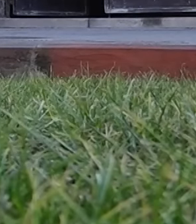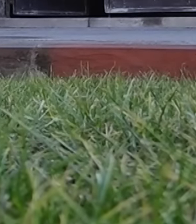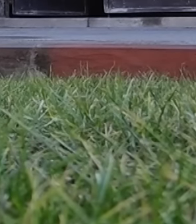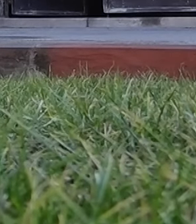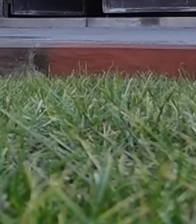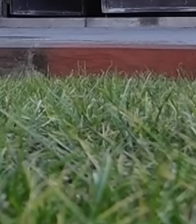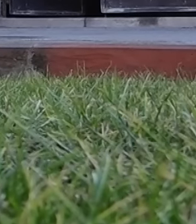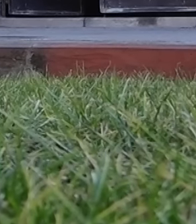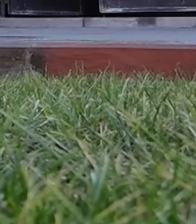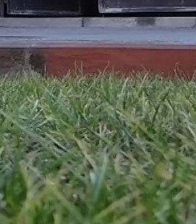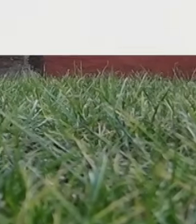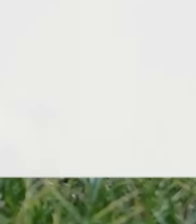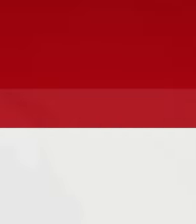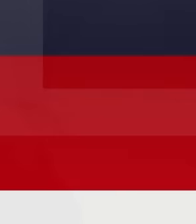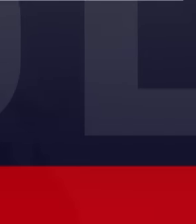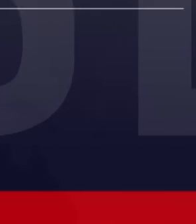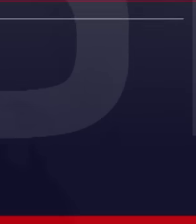մարտավարական քայլ է։